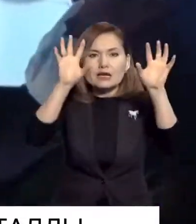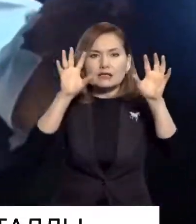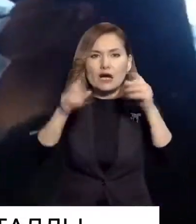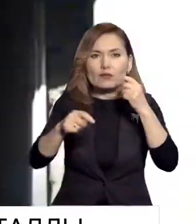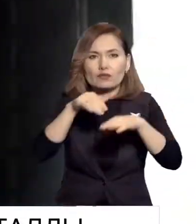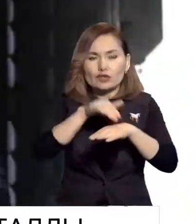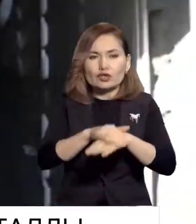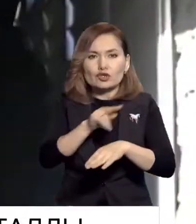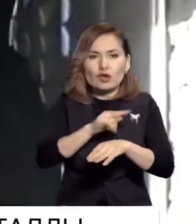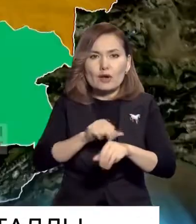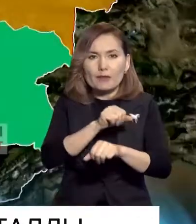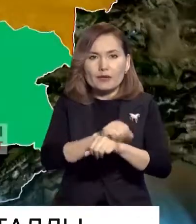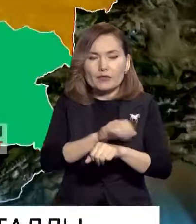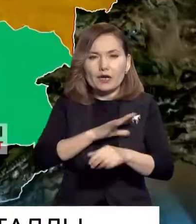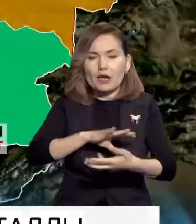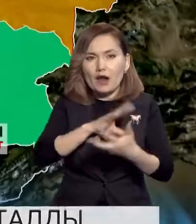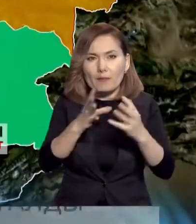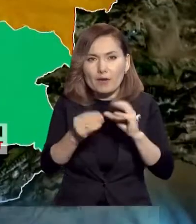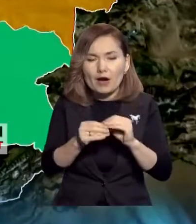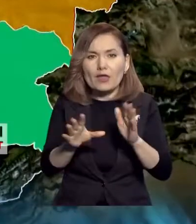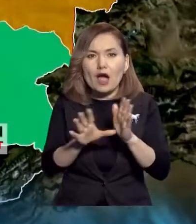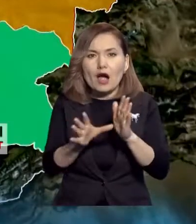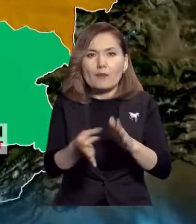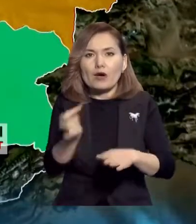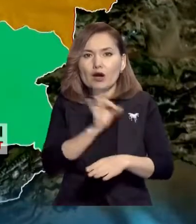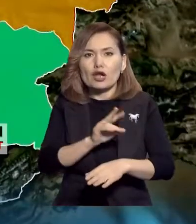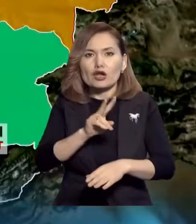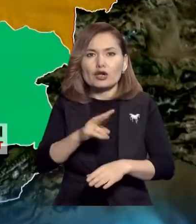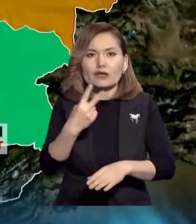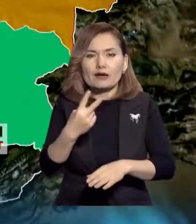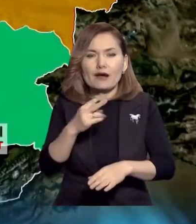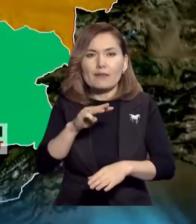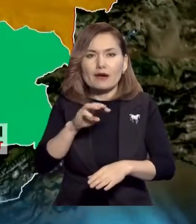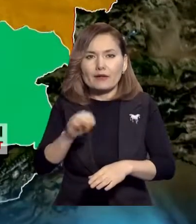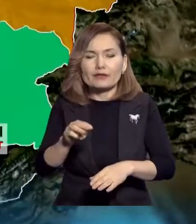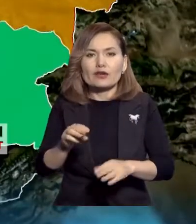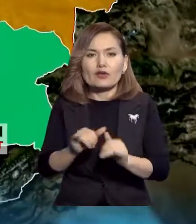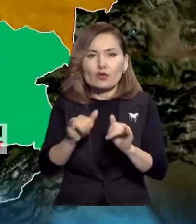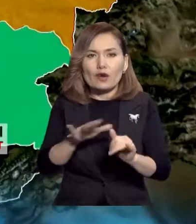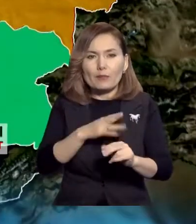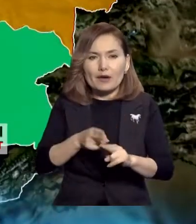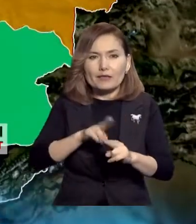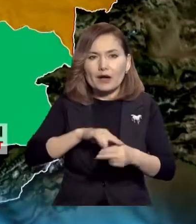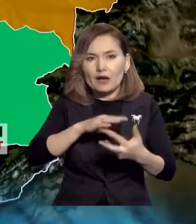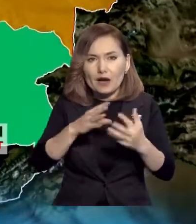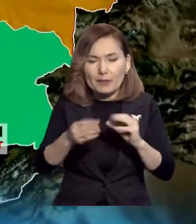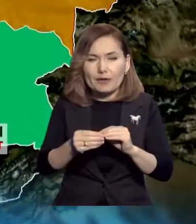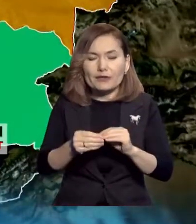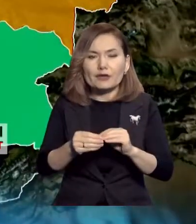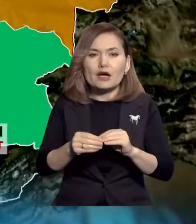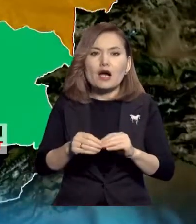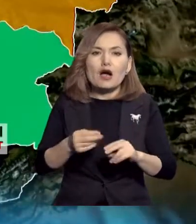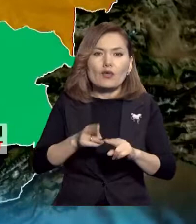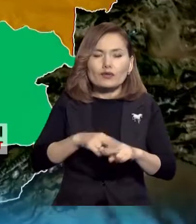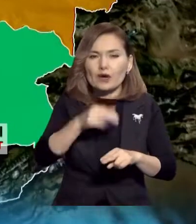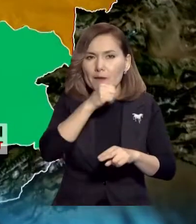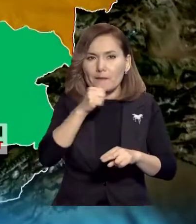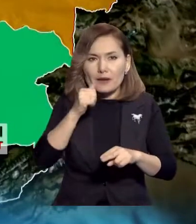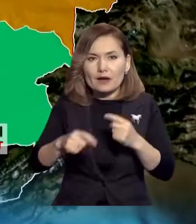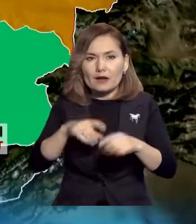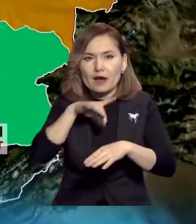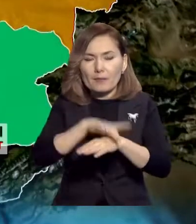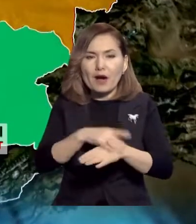тоқтатты. Олардың жалпы тұтыну қуаты 202 мегаваттқа жетеді. Цифрлық майнинг бойынша қызметті жүзеге асыру